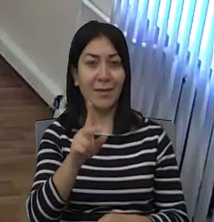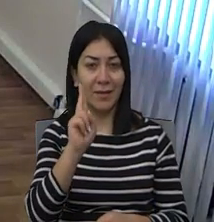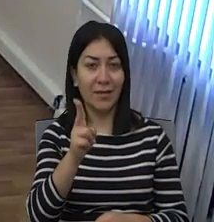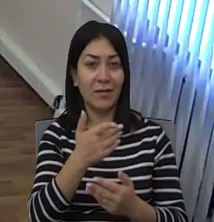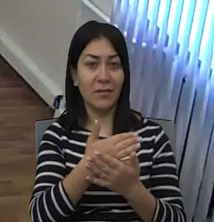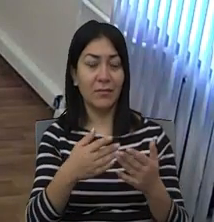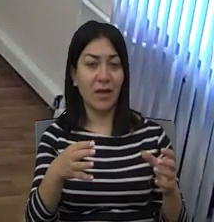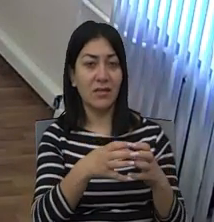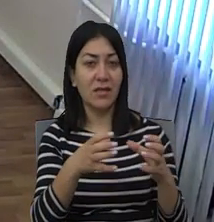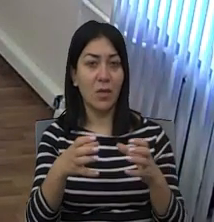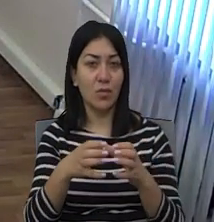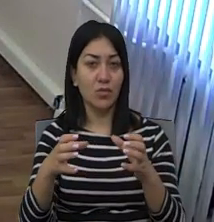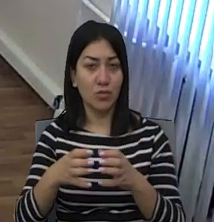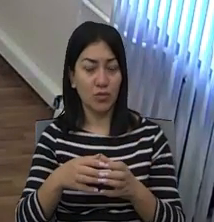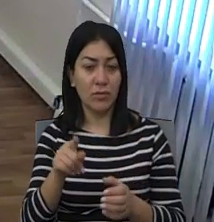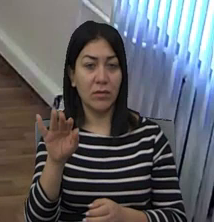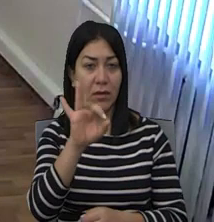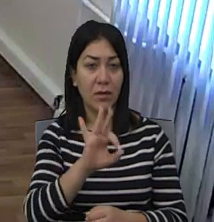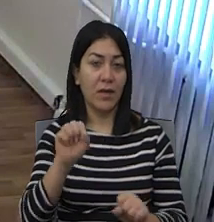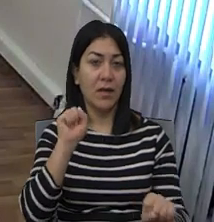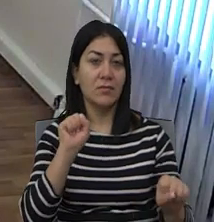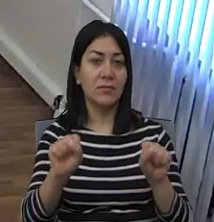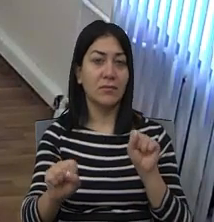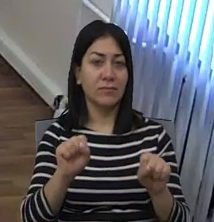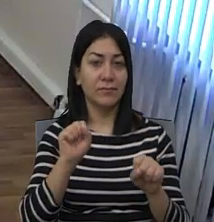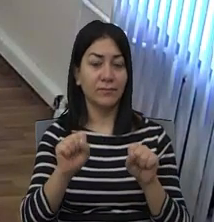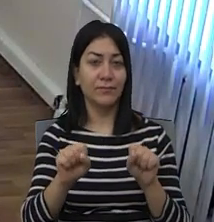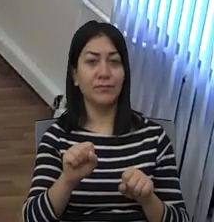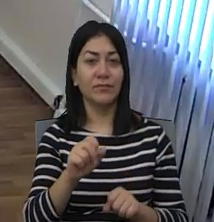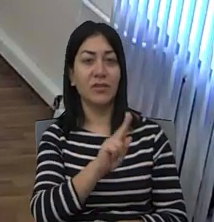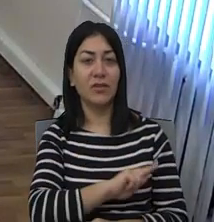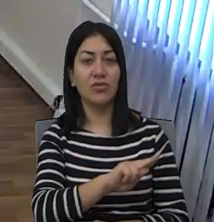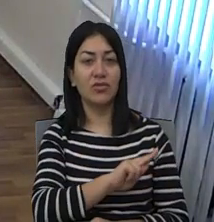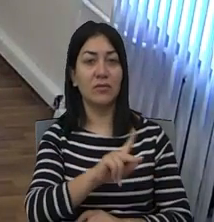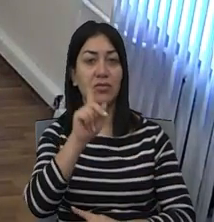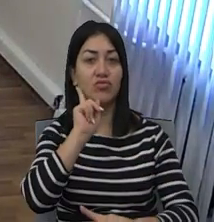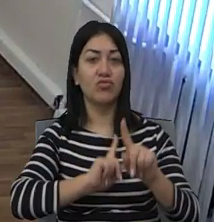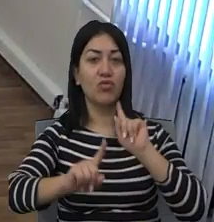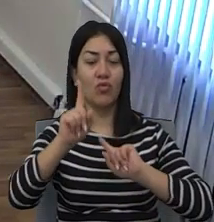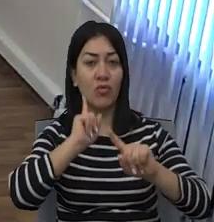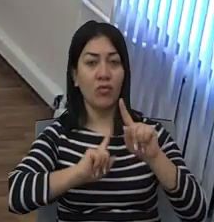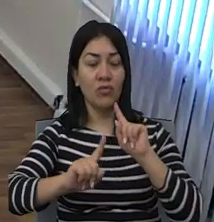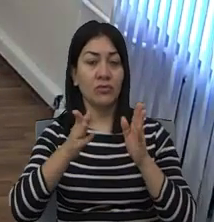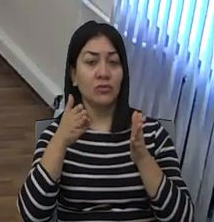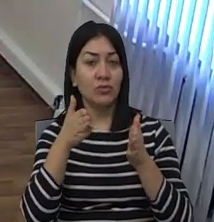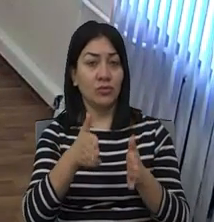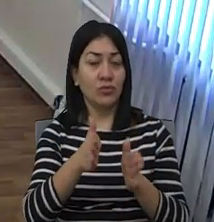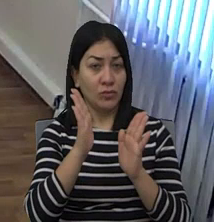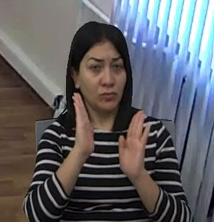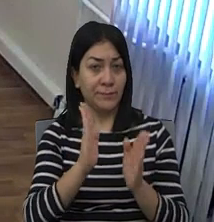կազմակերպությունների ներկայացուցիչների համար կազմակերպվեն հատուկ ուրեմն աշխատաժողովներ, որոնք ուղված կլինեն